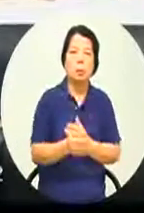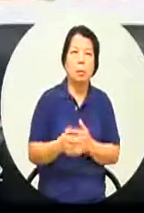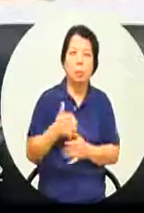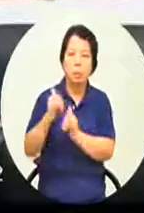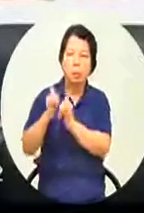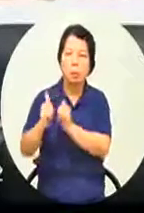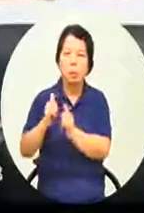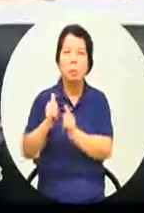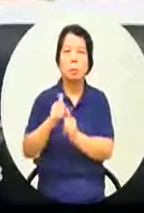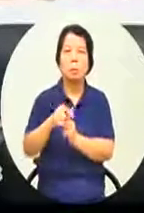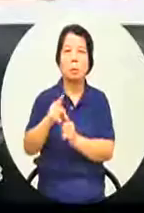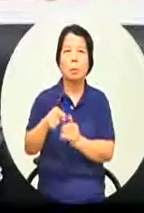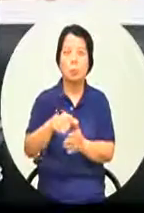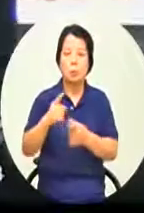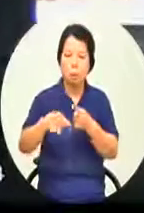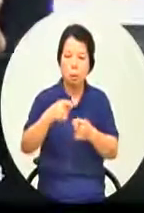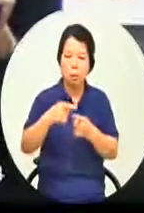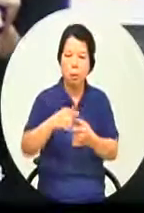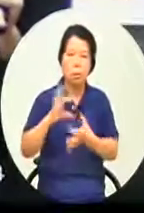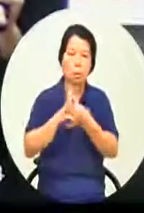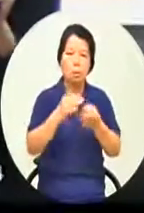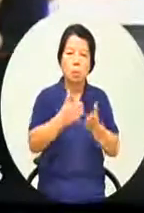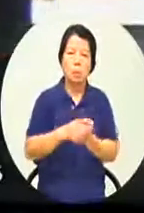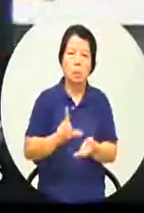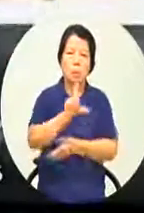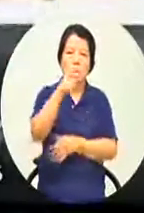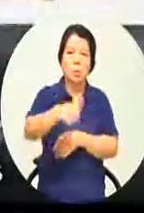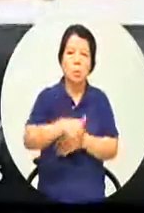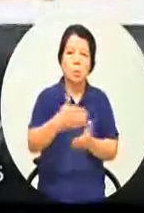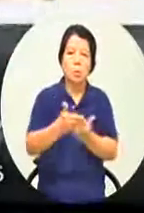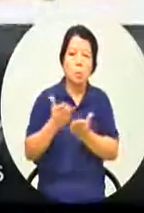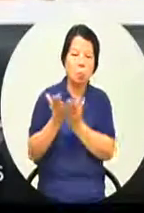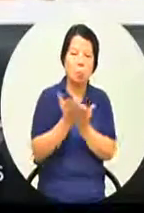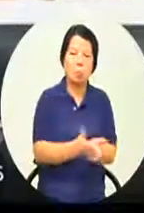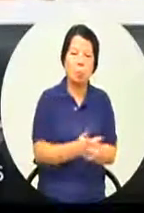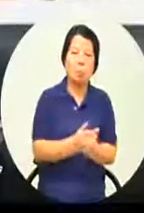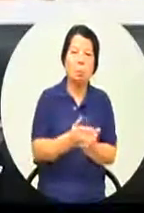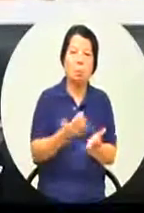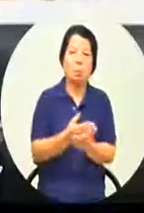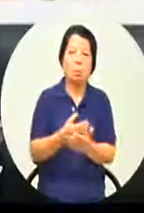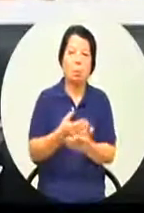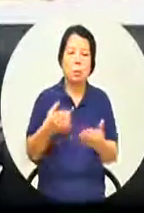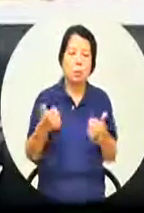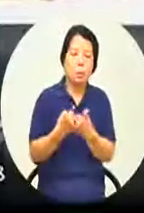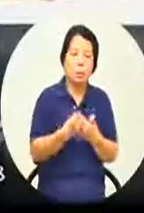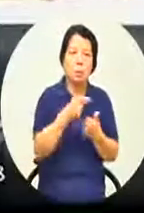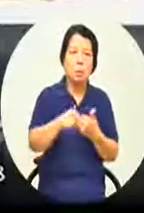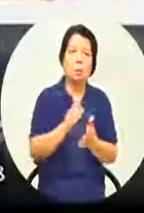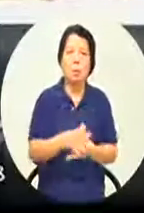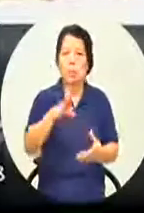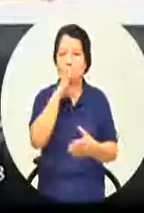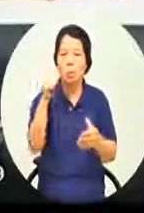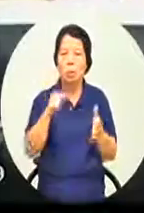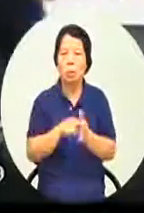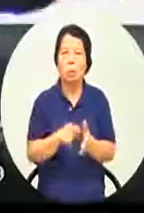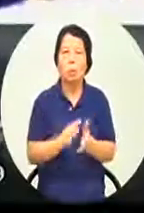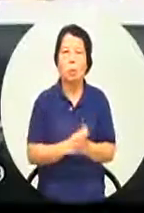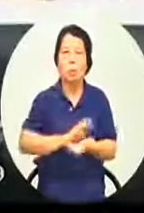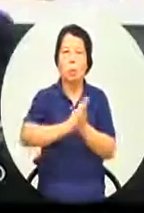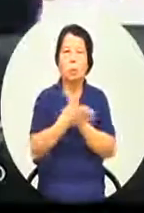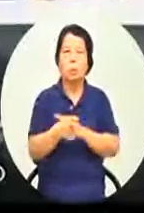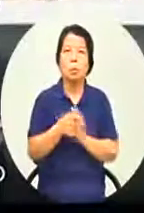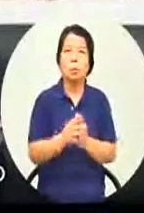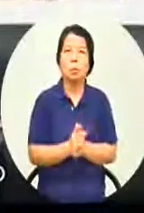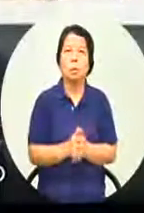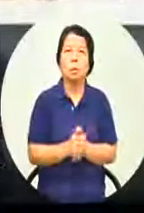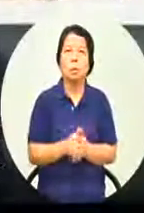居民因为可能上下班时间或者是因为观光人潮而导致他们回家的路变得世